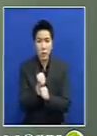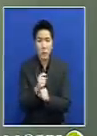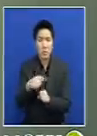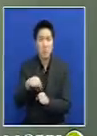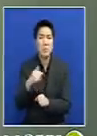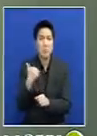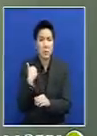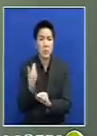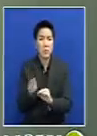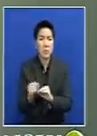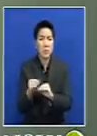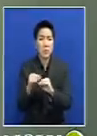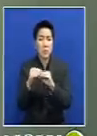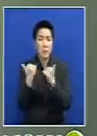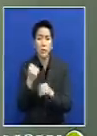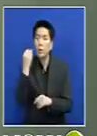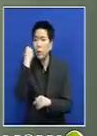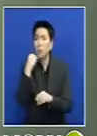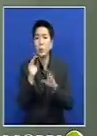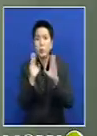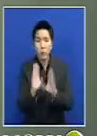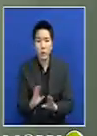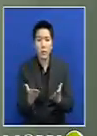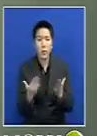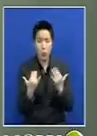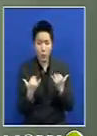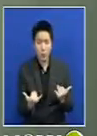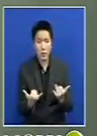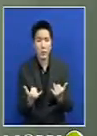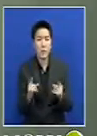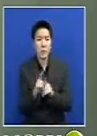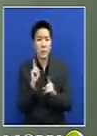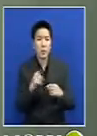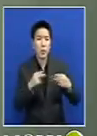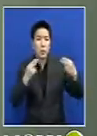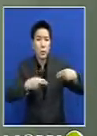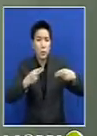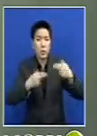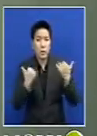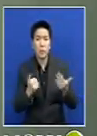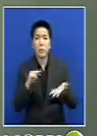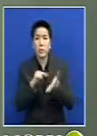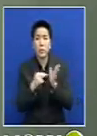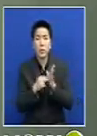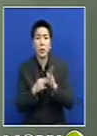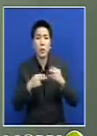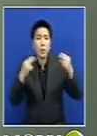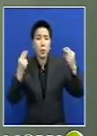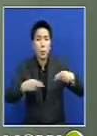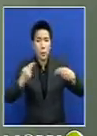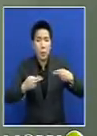เกิดขึ้นได้ในทุกรูปแบบนะเพราะว่าวันนี้มันเป็นสงครามอาสมมาตรนั่นก็คือสงคราม